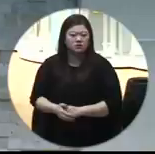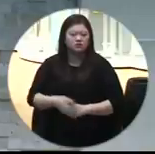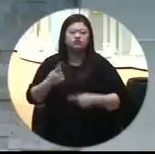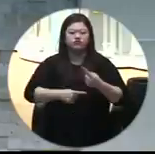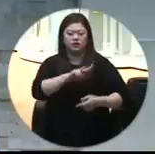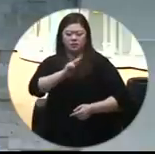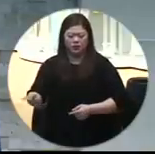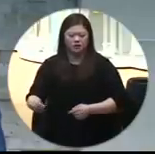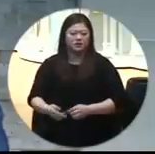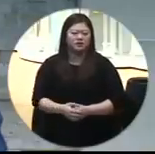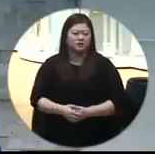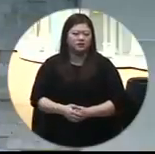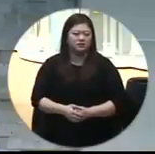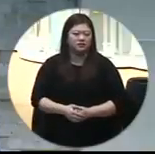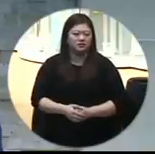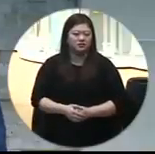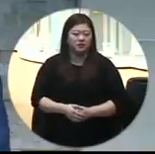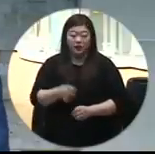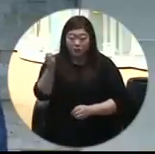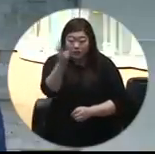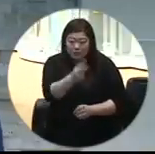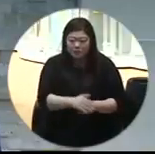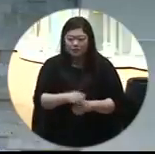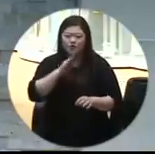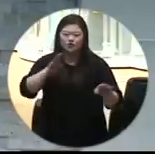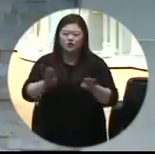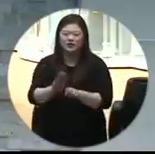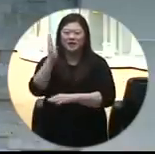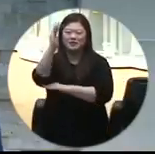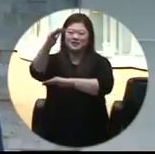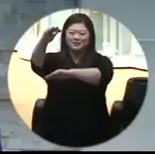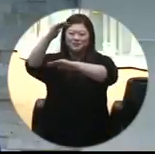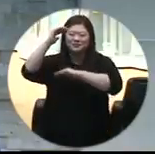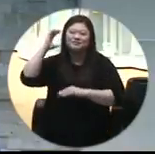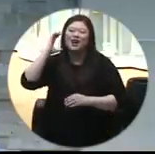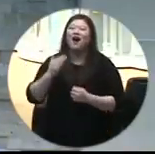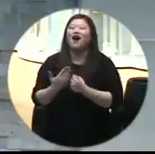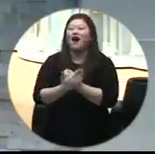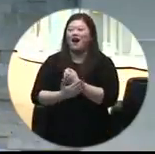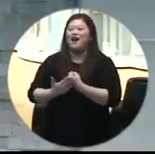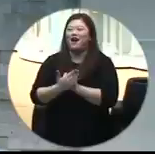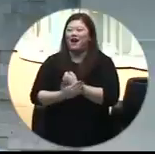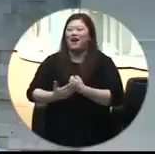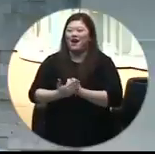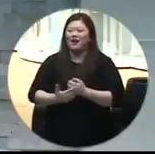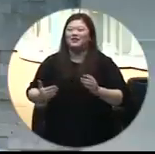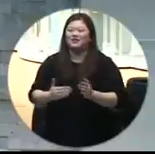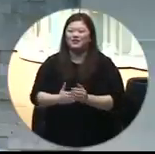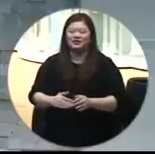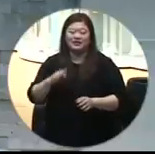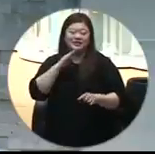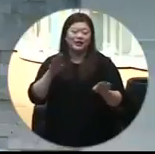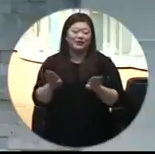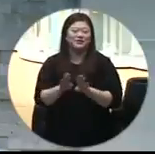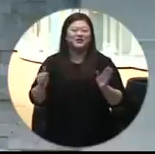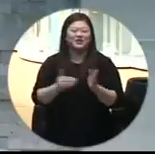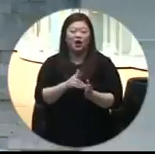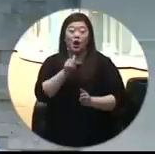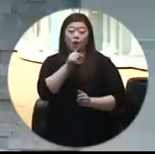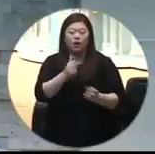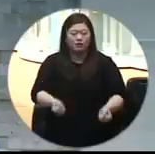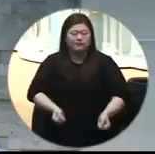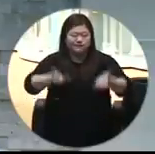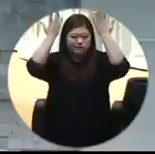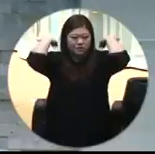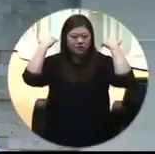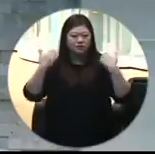말씀을 듣고 끝나면 안 돼요. 말씀을 들었으면 삶 속에 적용을 해야 적용을. 설교를 막 수십 년